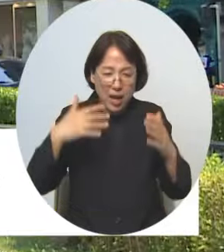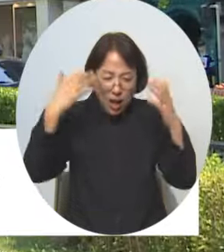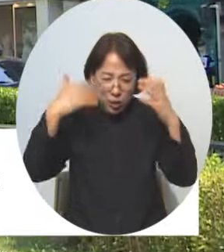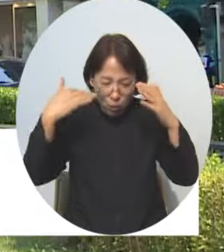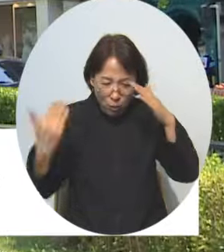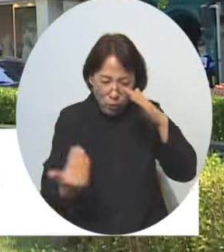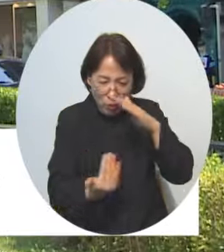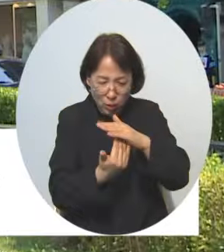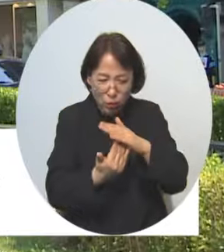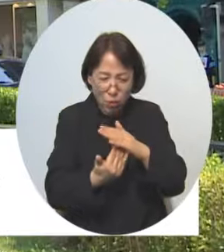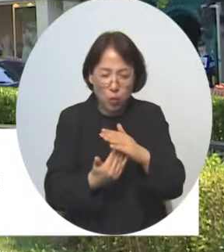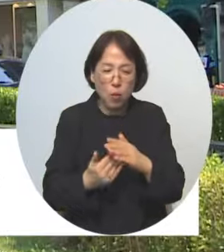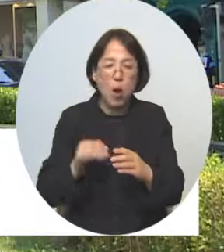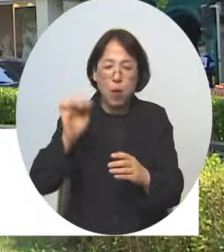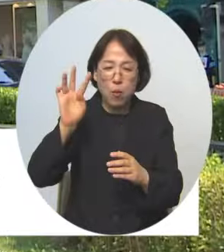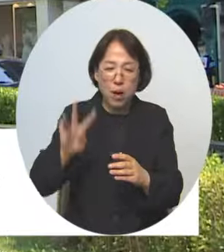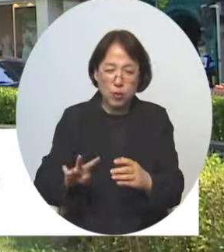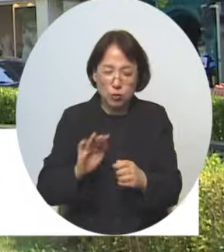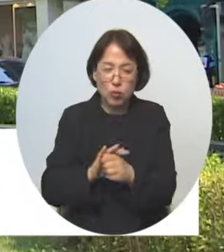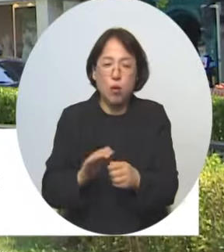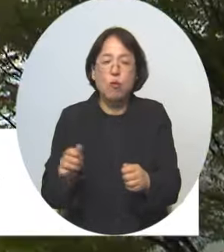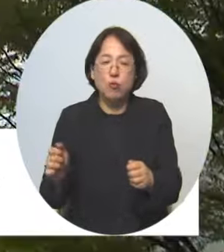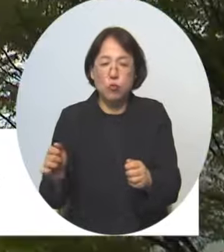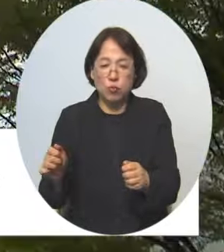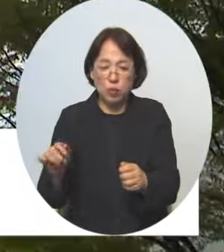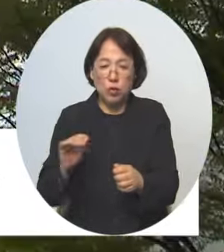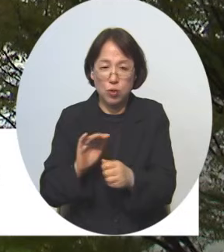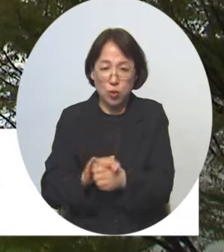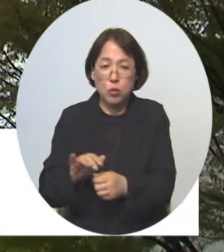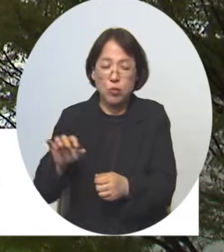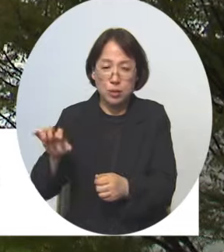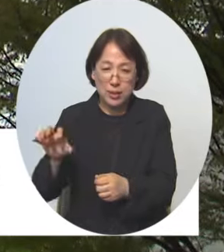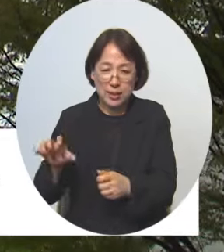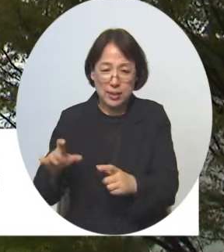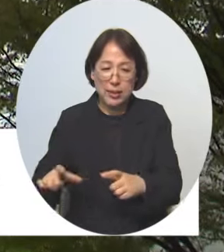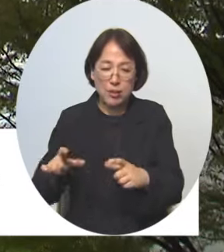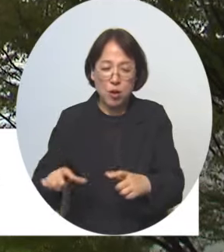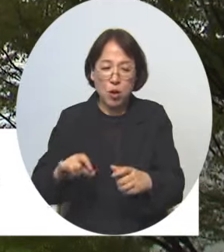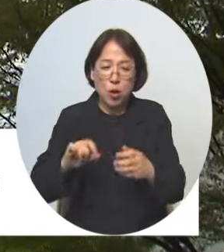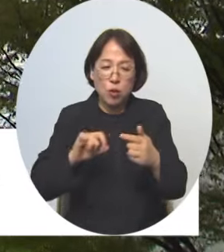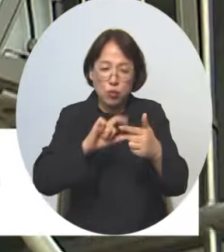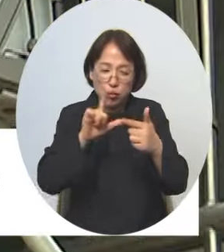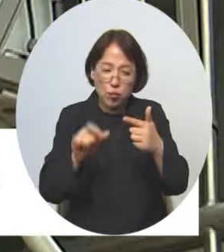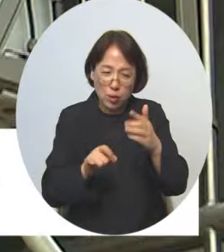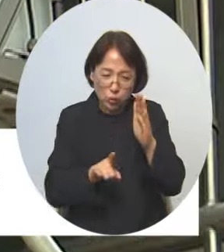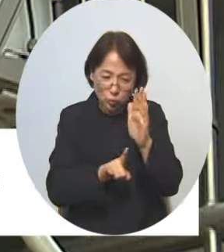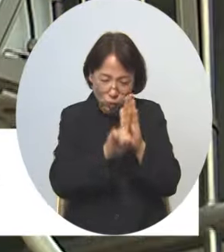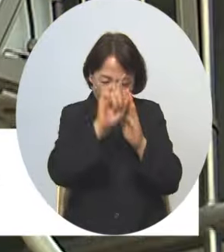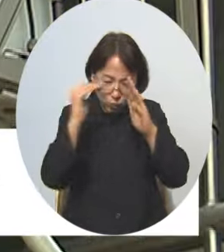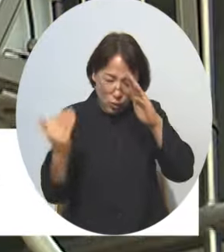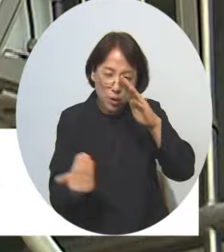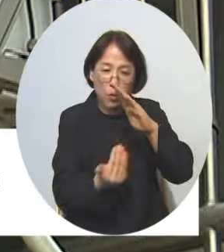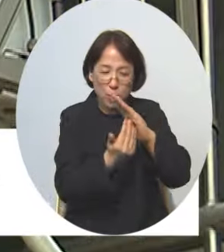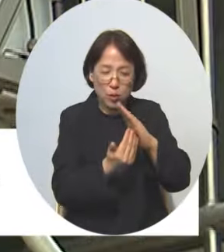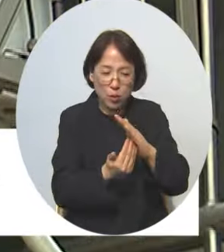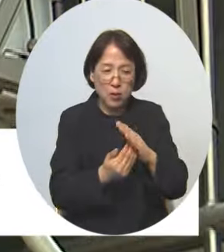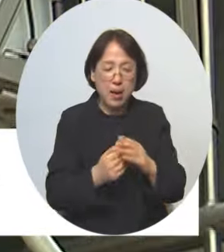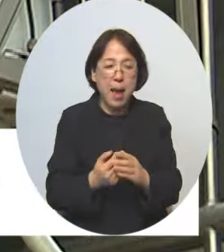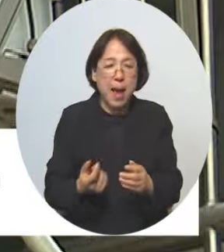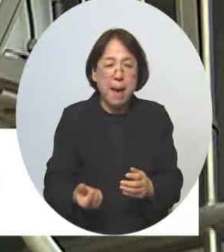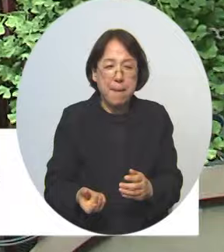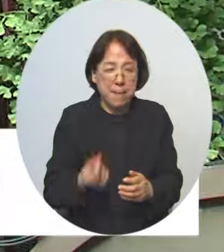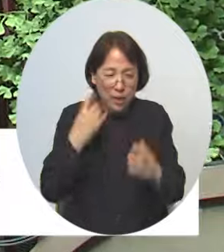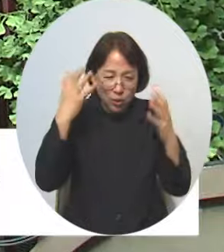역시 37도를 넘으며 6월 관측사상 최고 기온을 경신했습니다. 6월 들어 30도를 넘는 이른 더위가